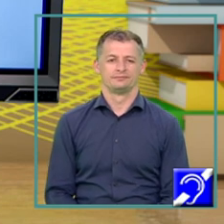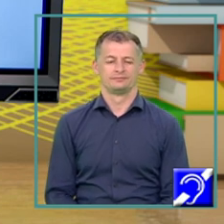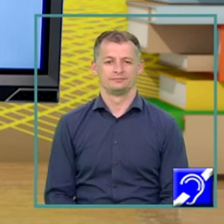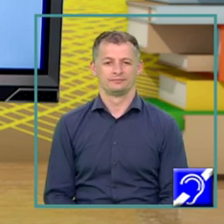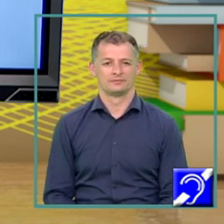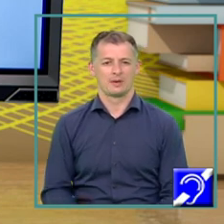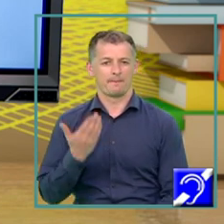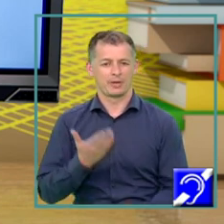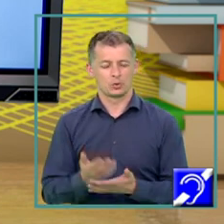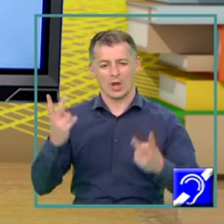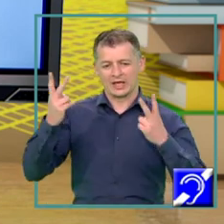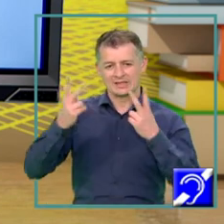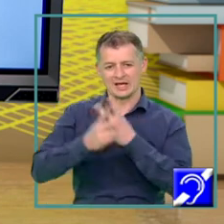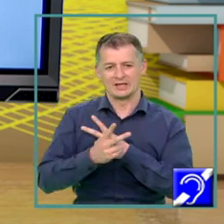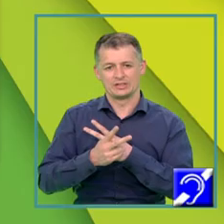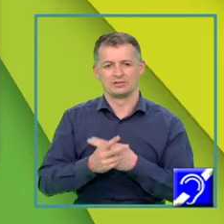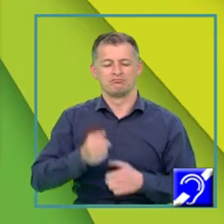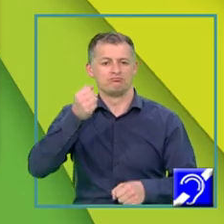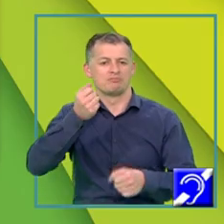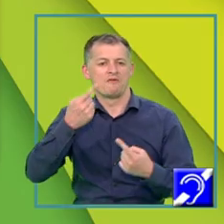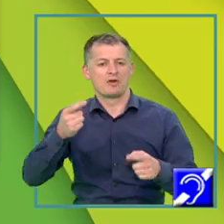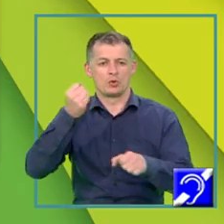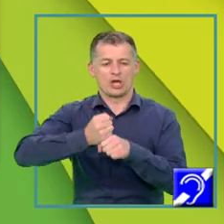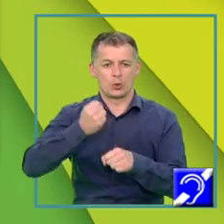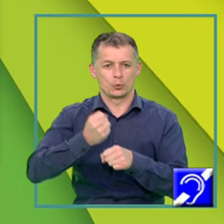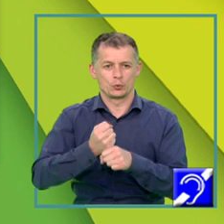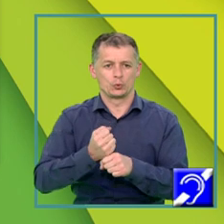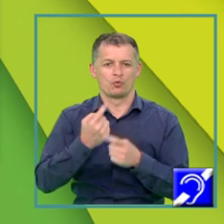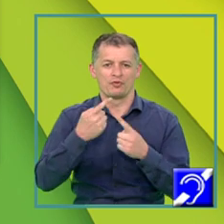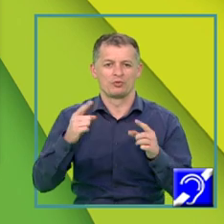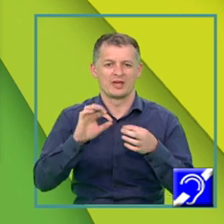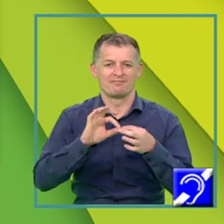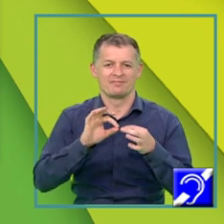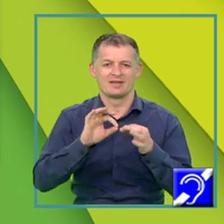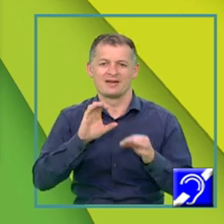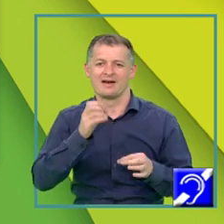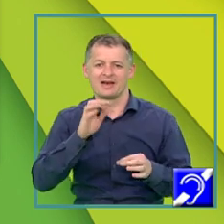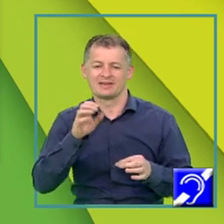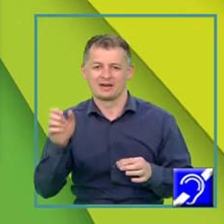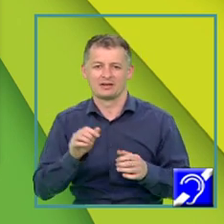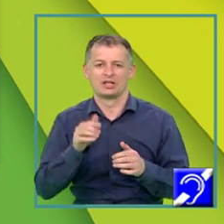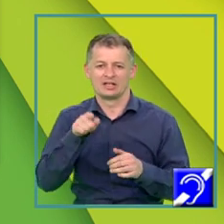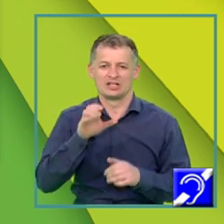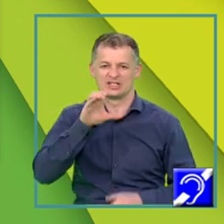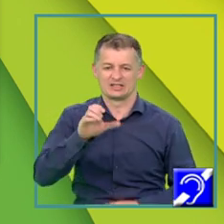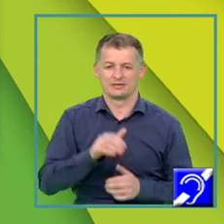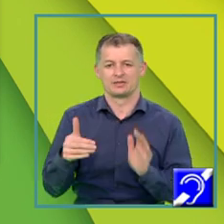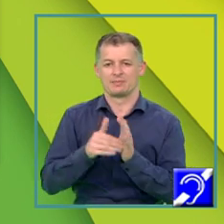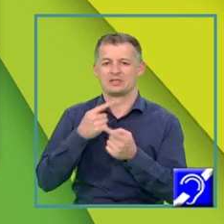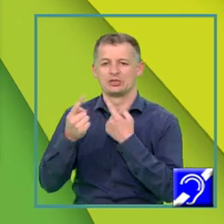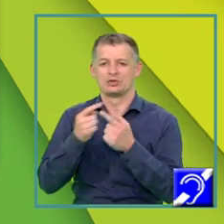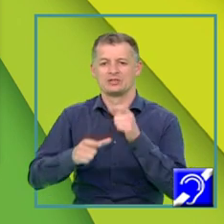clarifica modul de lucru cu șiruri de caractere În ce este necesar să discutăm puțin despre